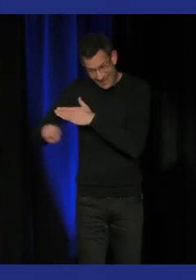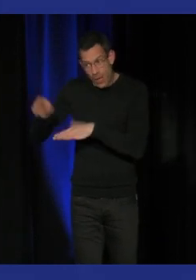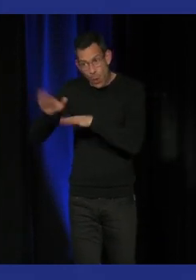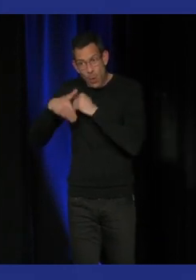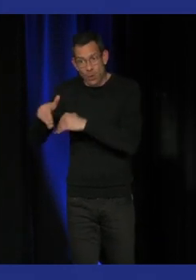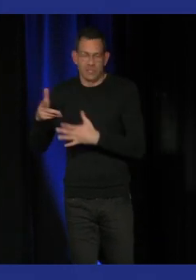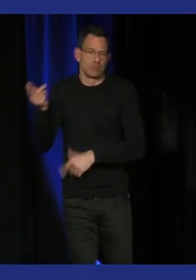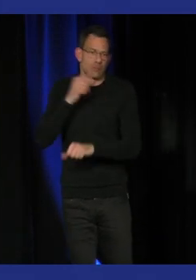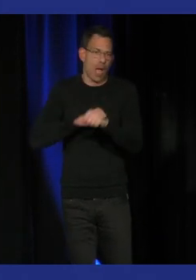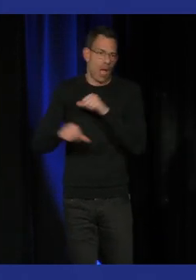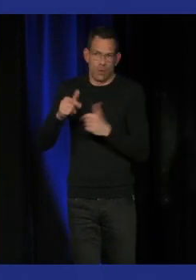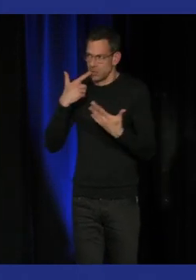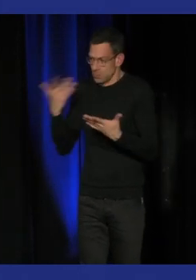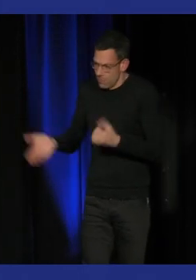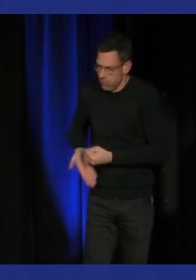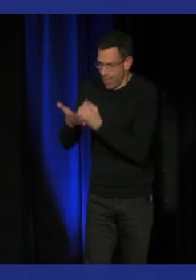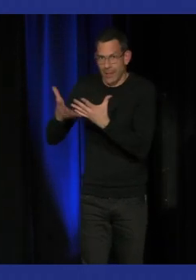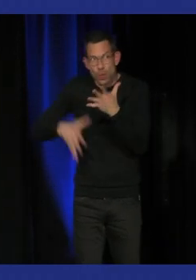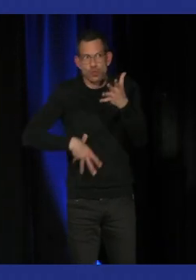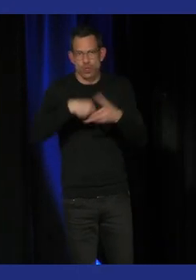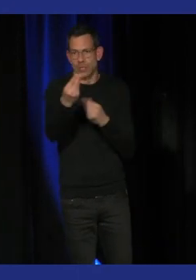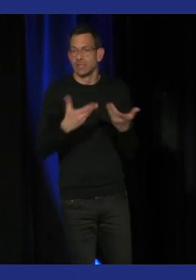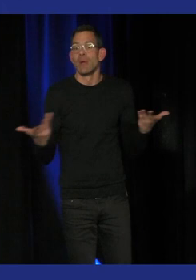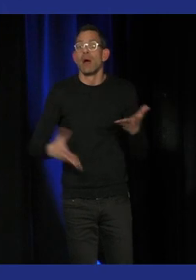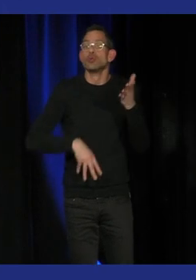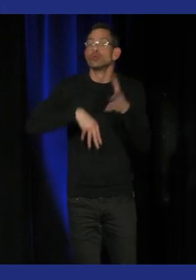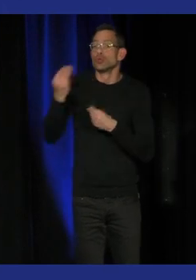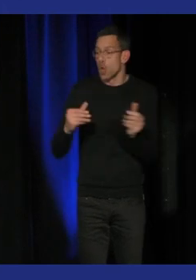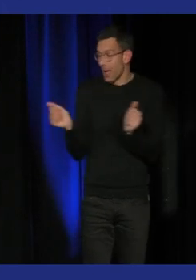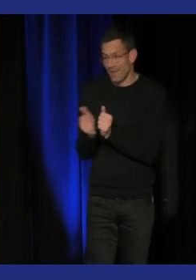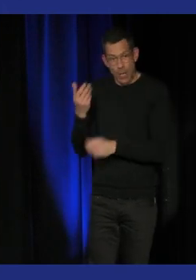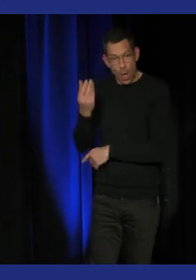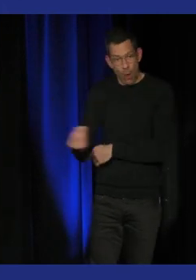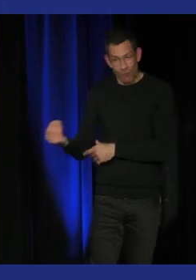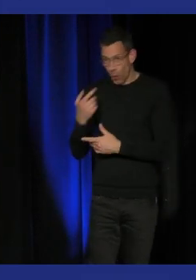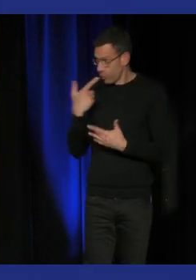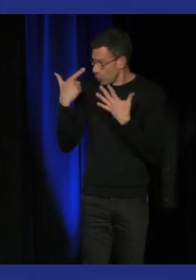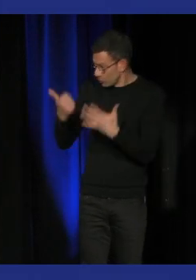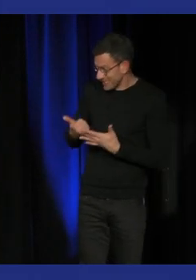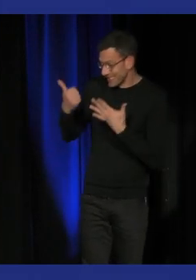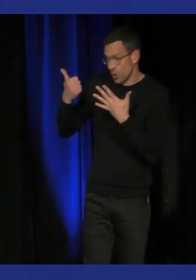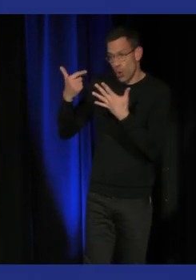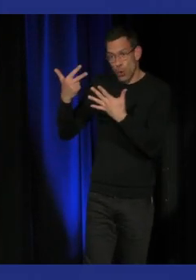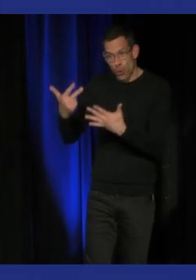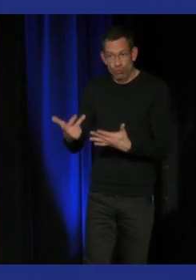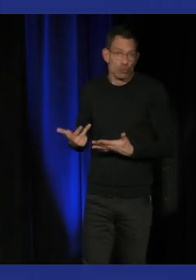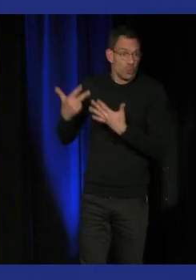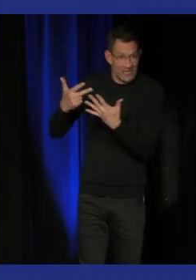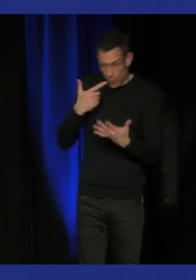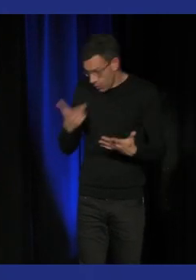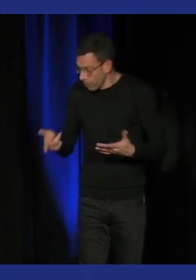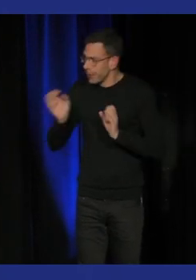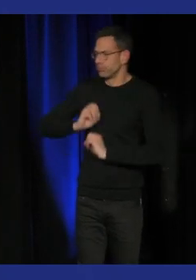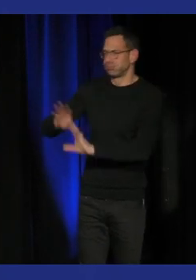permettre de sortir lorsqu'elles ont des enfants. Et leur permettre de sortir pendant les 6 à 8 ans, jusqu'au moment où les enfants vont rentrer à